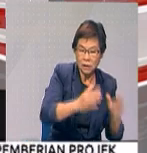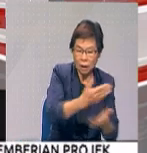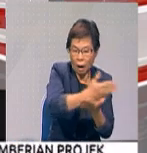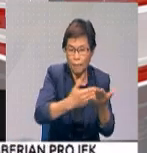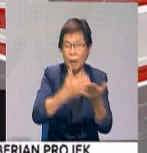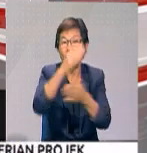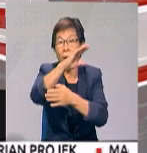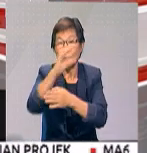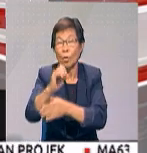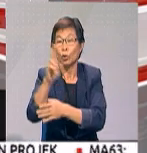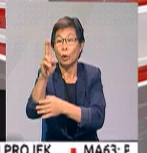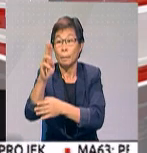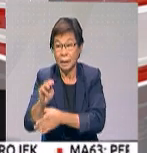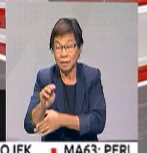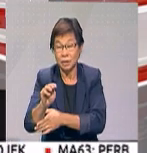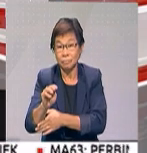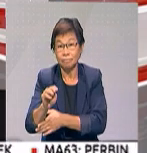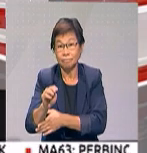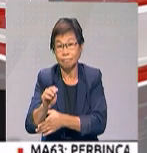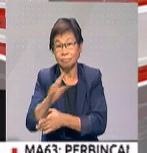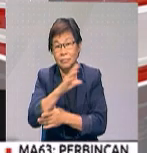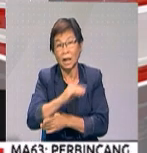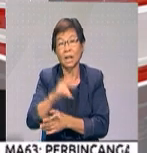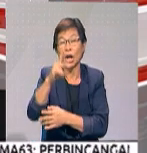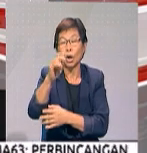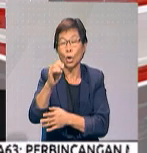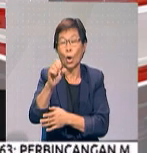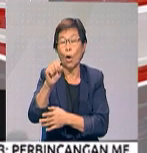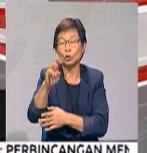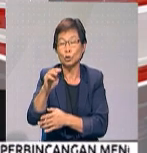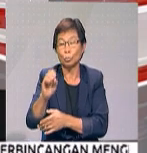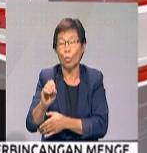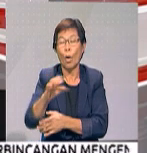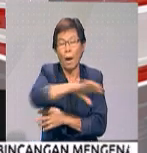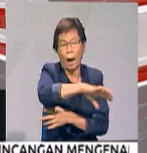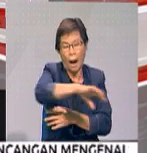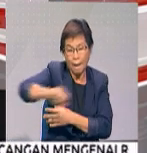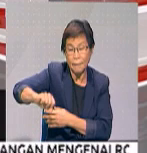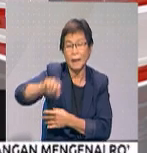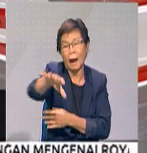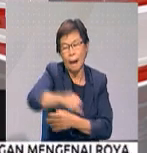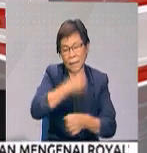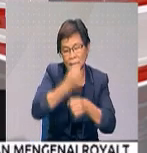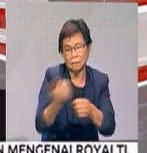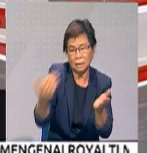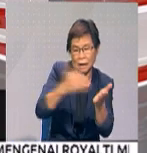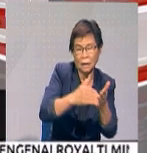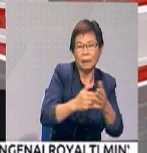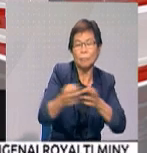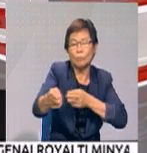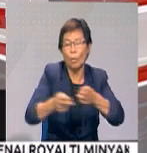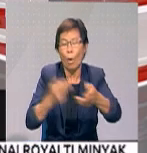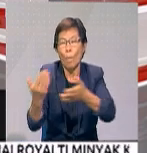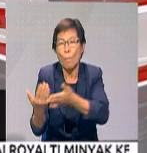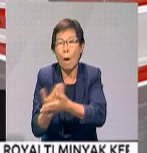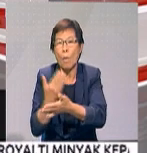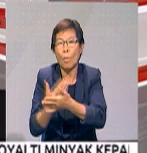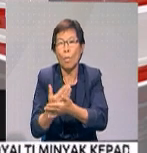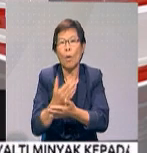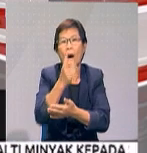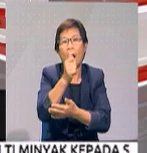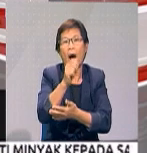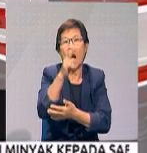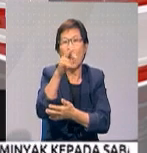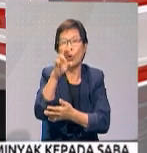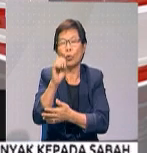syarikat penerbit akhbar utusan Malaysia dan Cosmo itu akan diambil bekerja semula di bawah pengurusan baharu Aurora